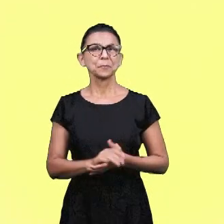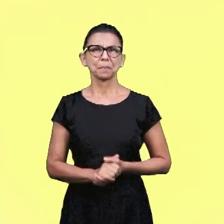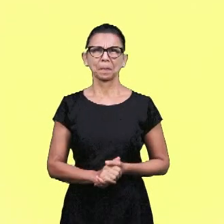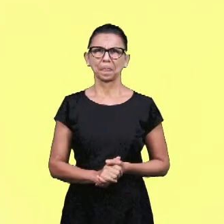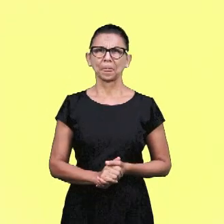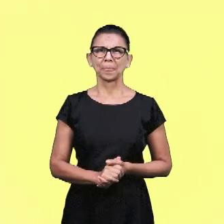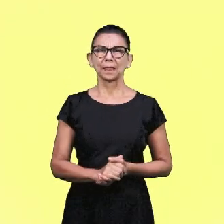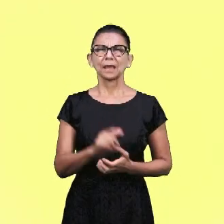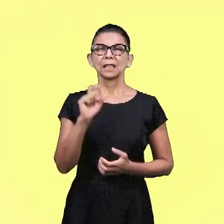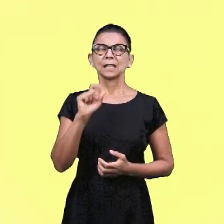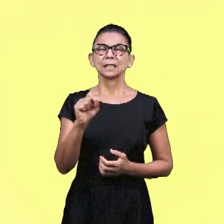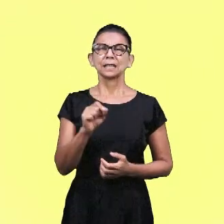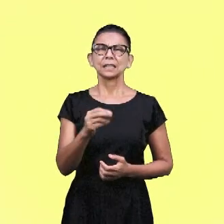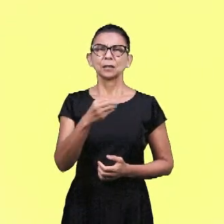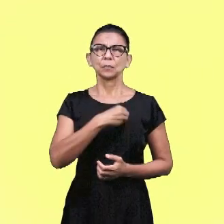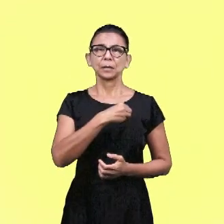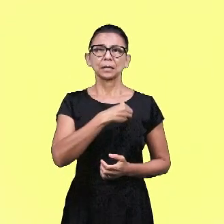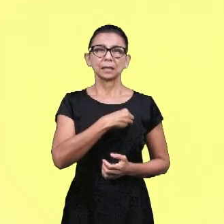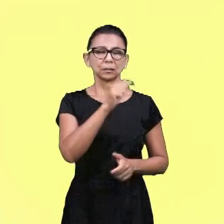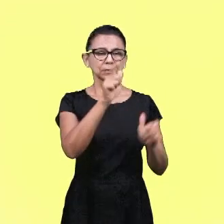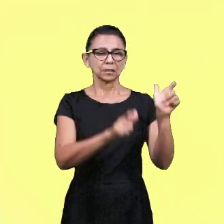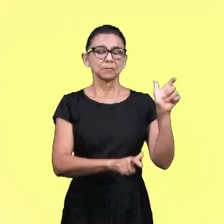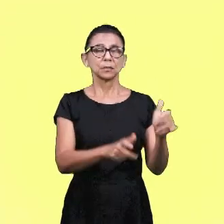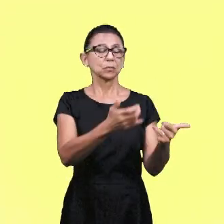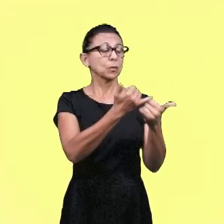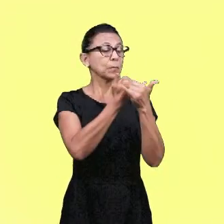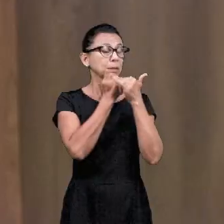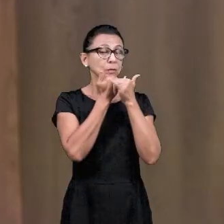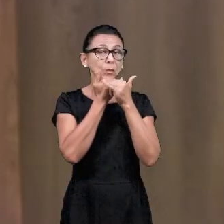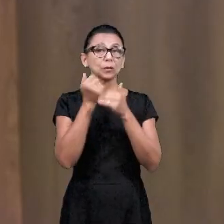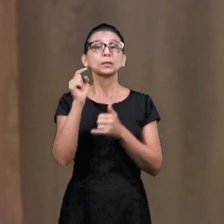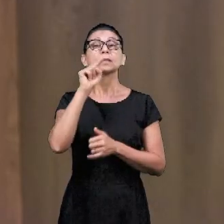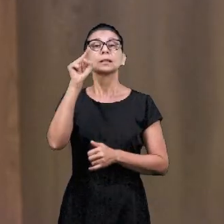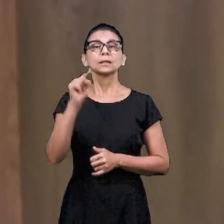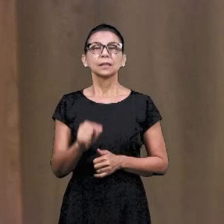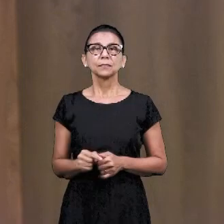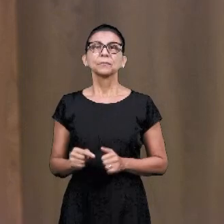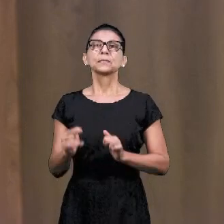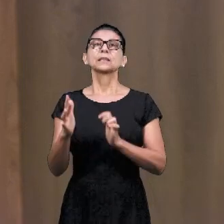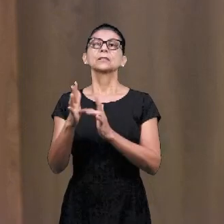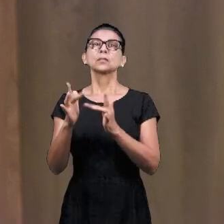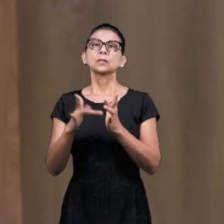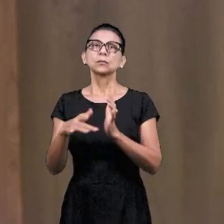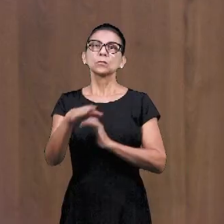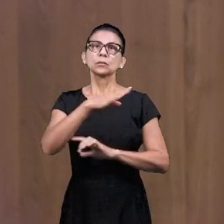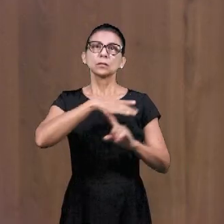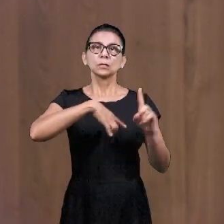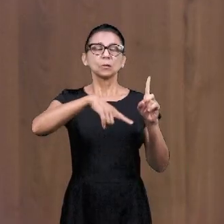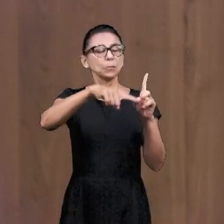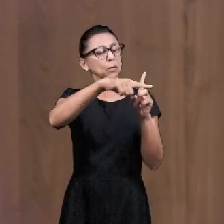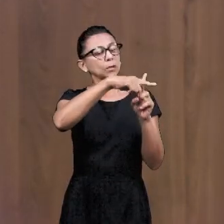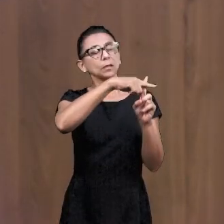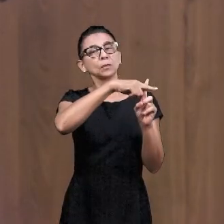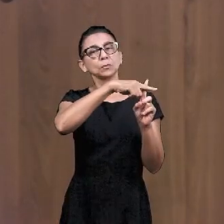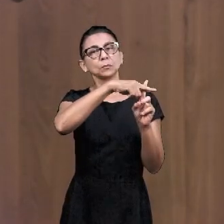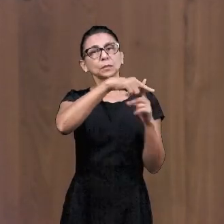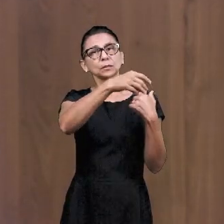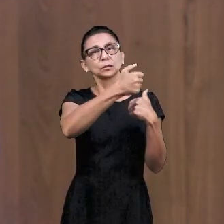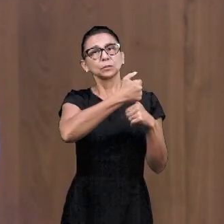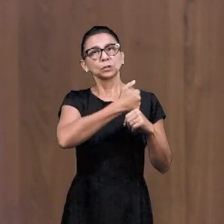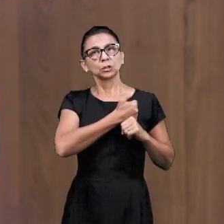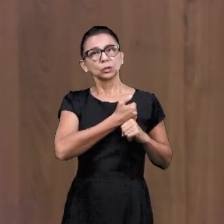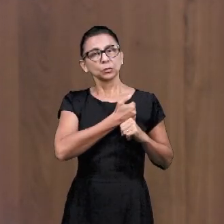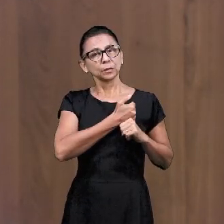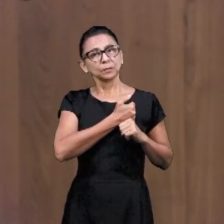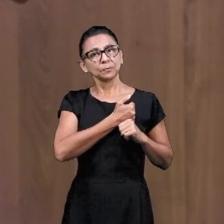qui est l'agneau de Dieu qui ôte le péché du monde? Jésus. Jésus un jour est mort à la croix et son sang a été versé pour